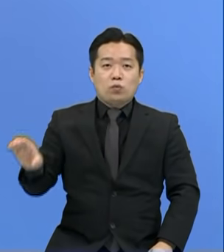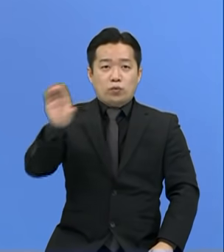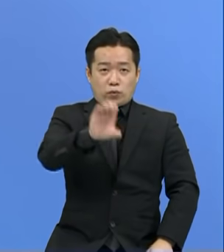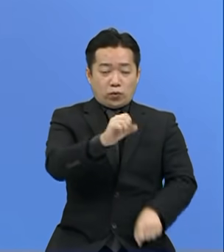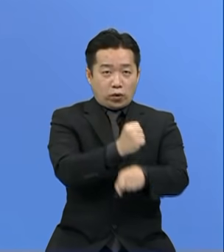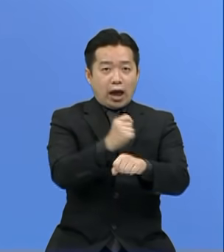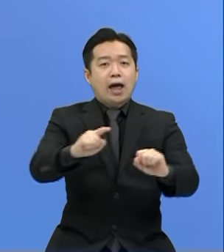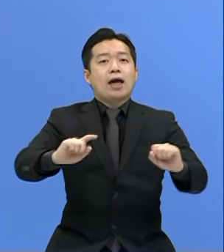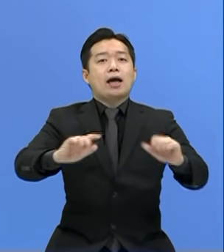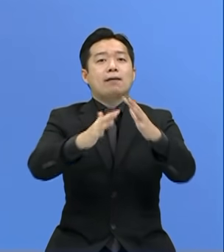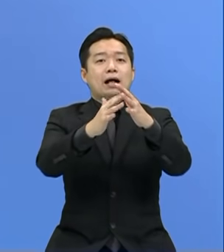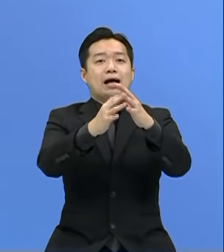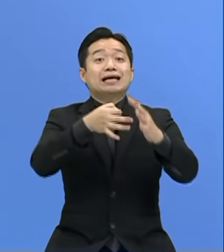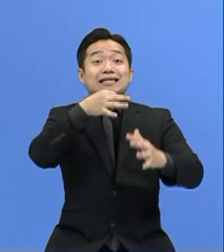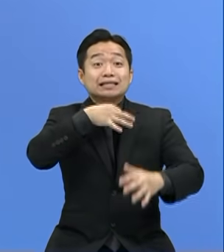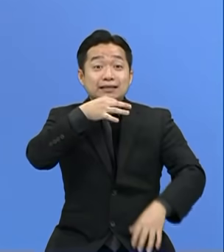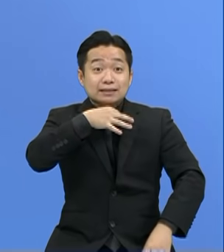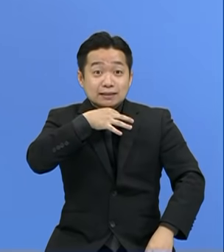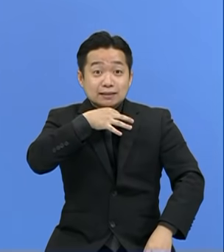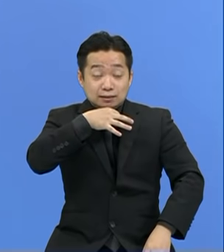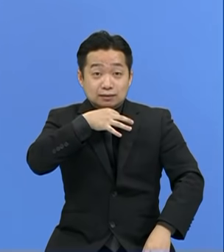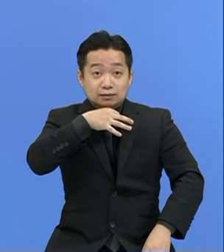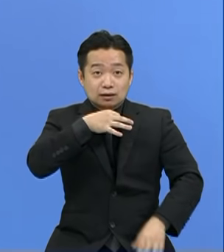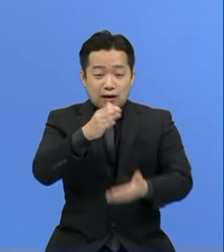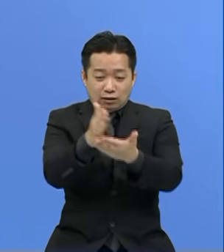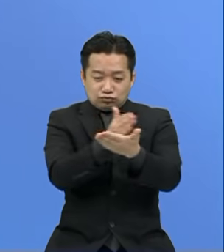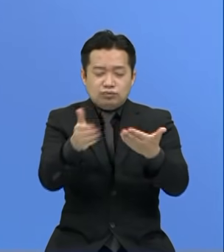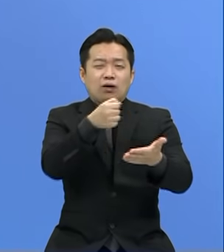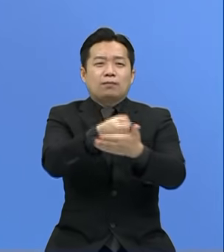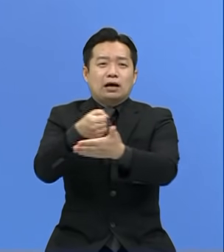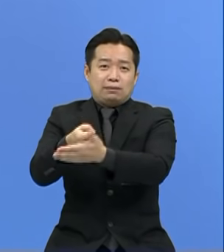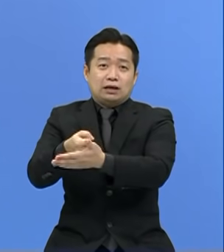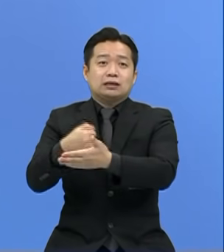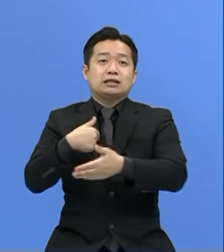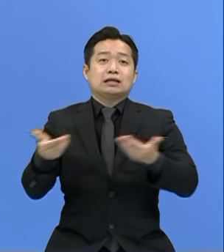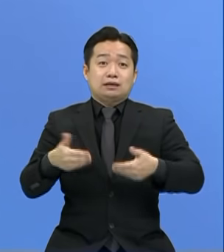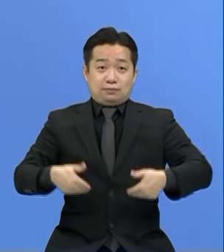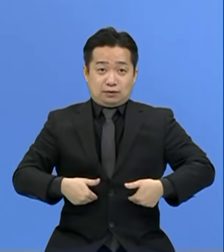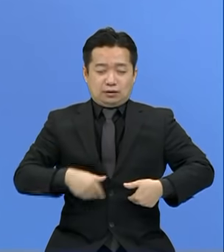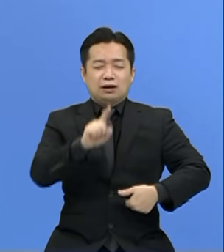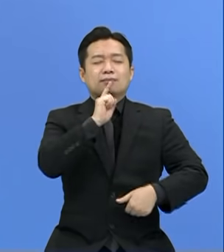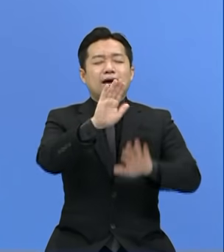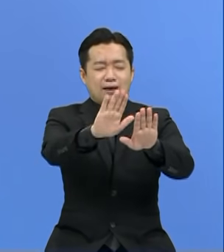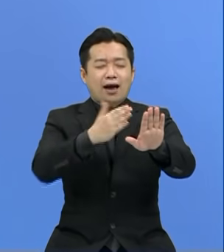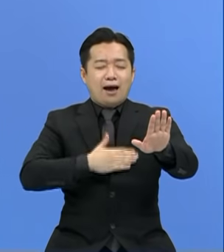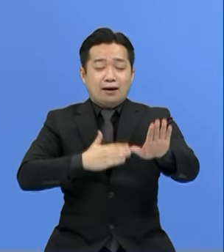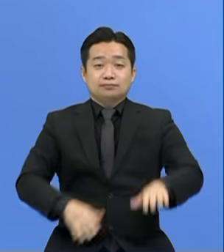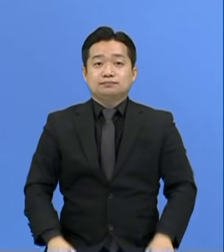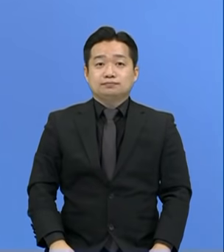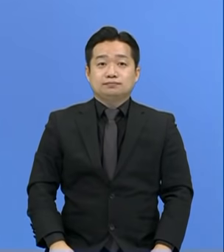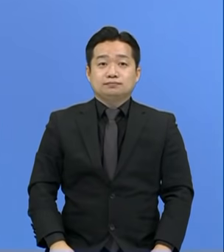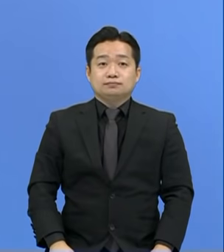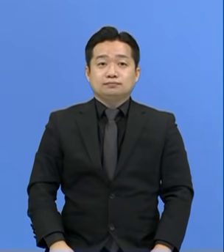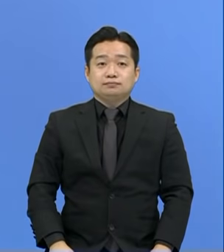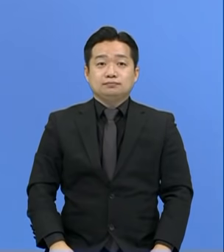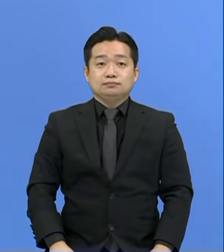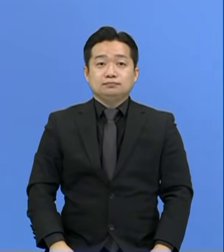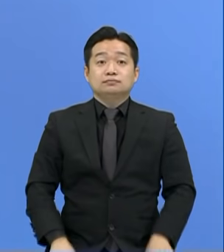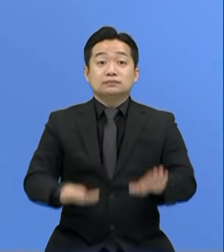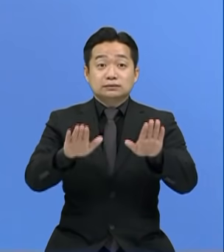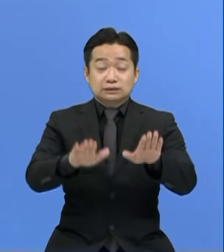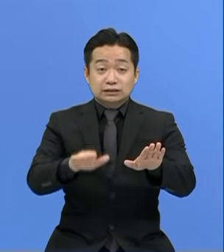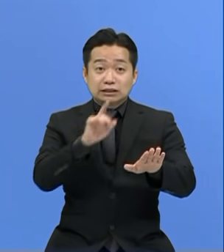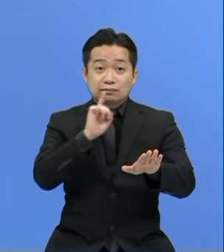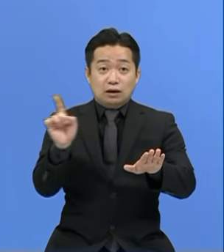개발하면서 개발 이익을 미리 저희 확정하는 것이었습니다. 근데 네, 이제 비율로 수익을 정하니까 이게 지금